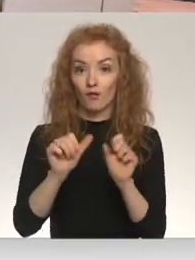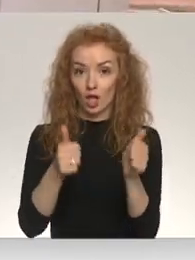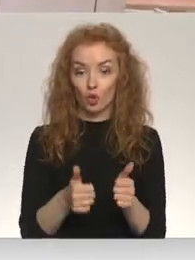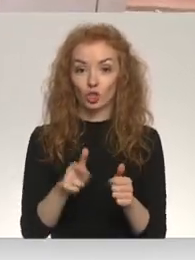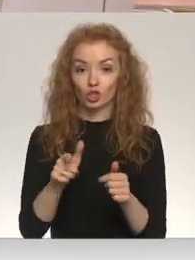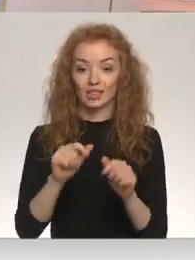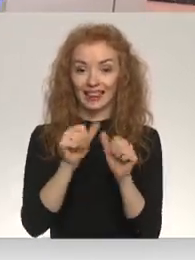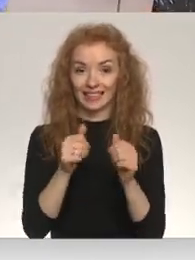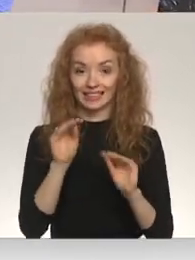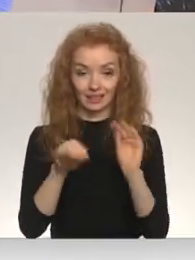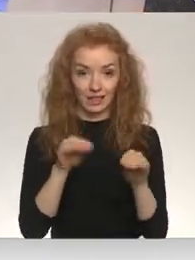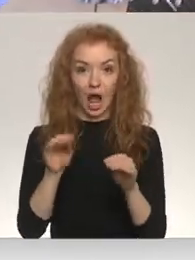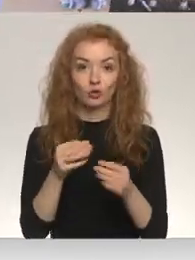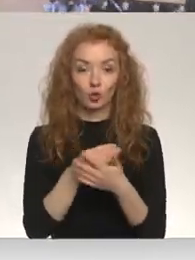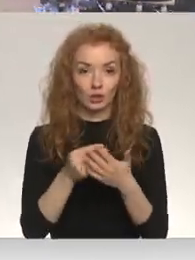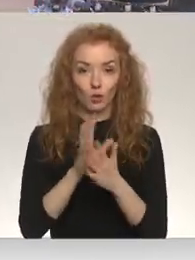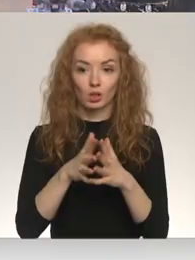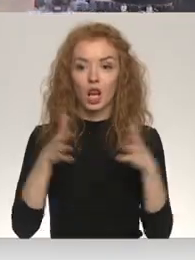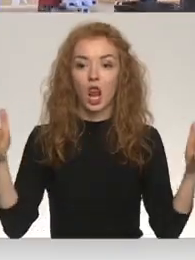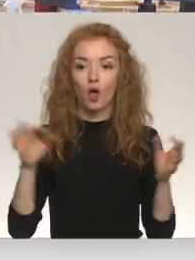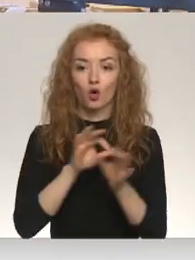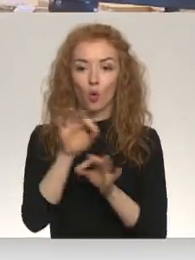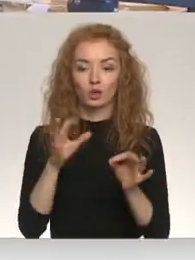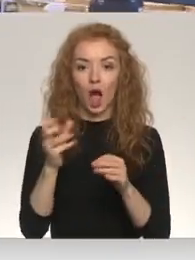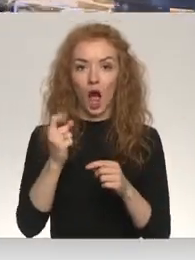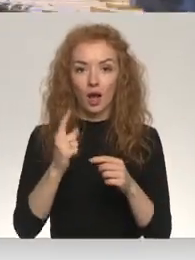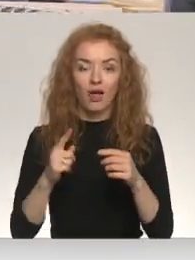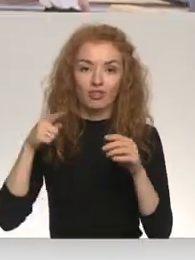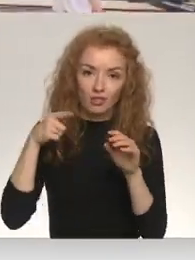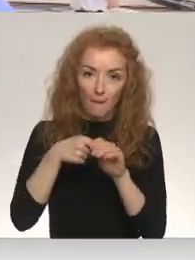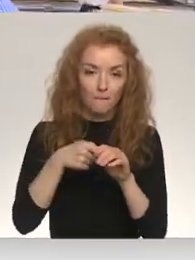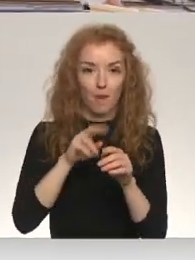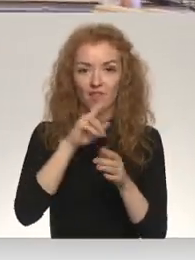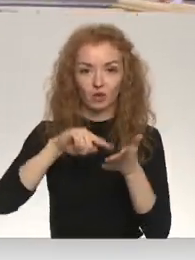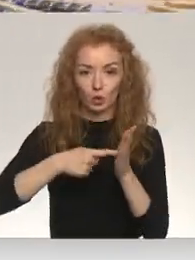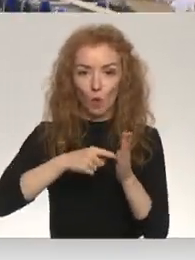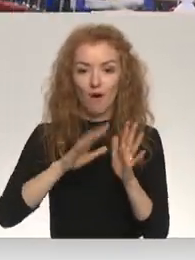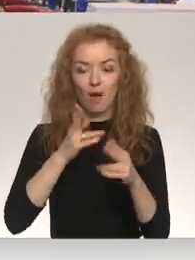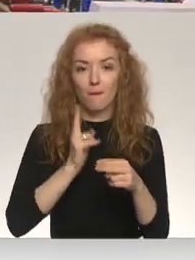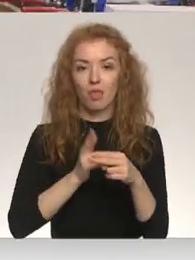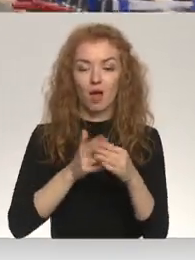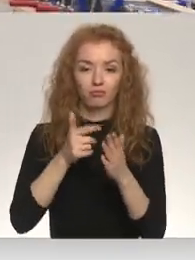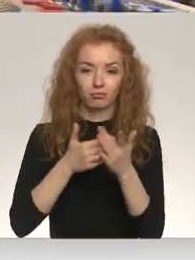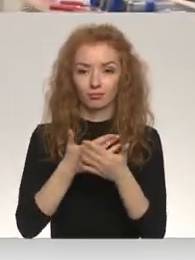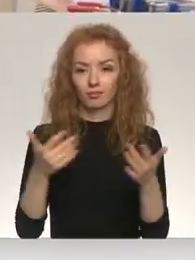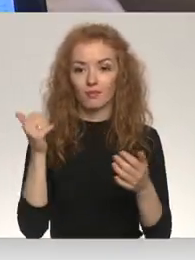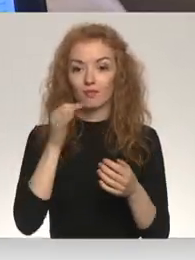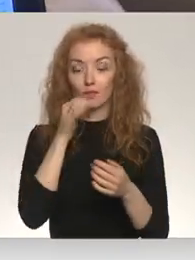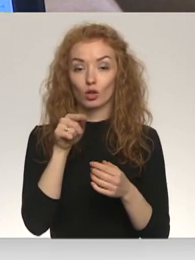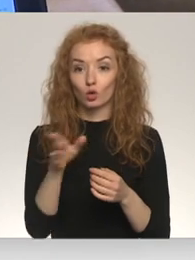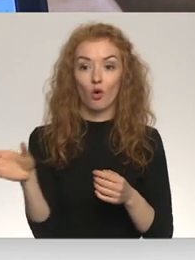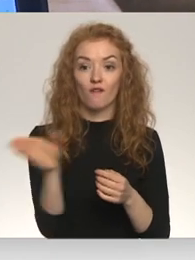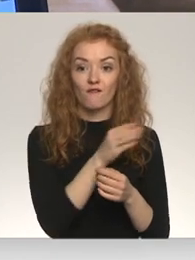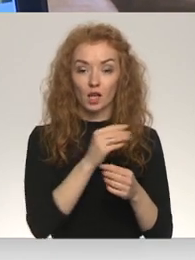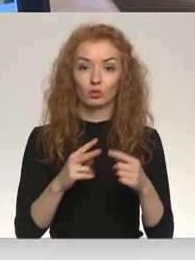Izstrādātais dizains paredz lielāku konstrukciju noturību ar tapām nekā ar skrūvēm vai metāla savienojumiem. Pastāv iespēju šos visu